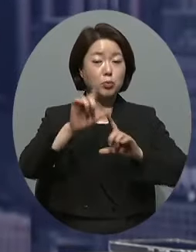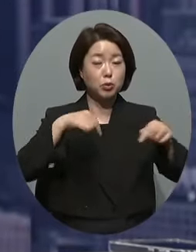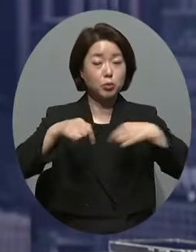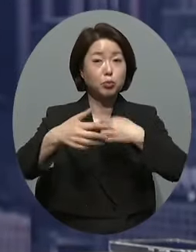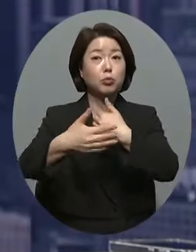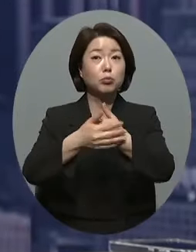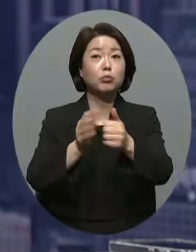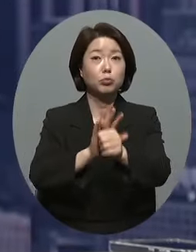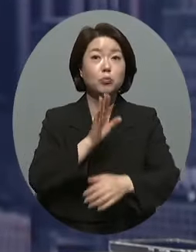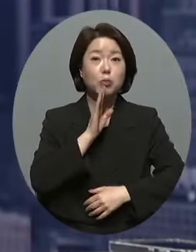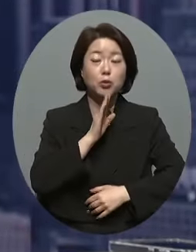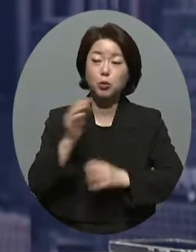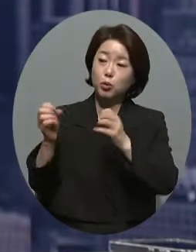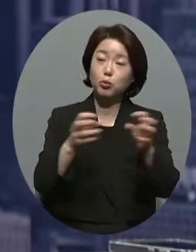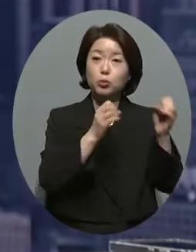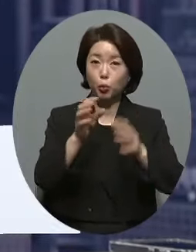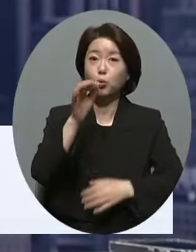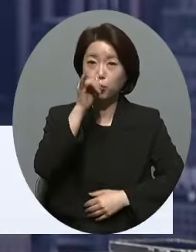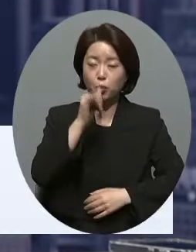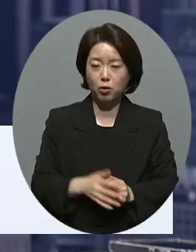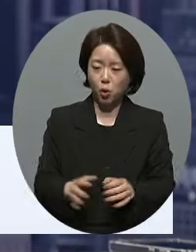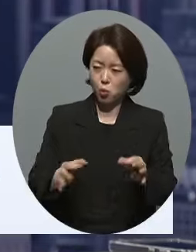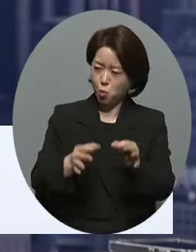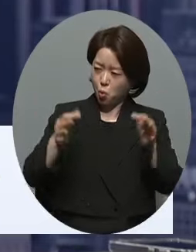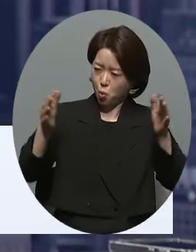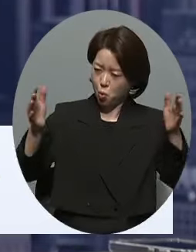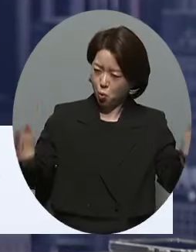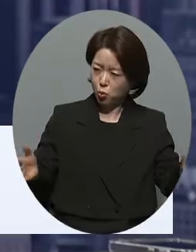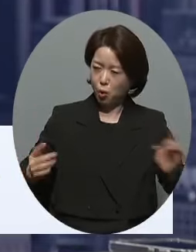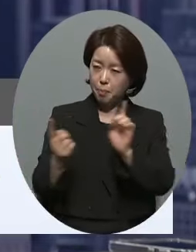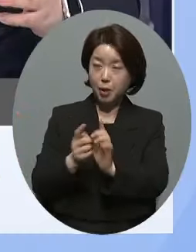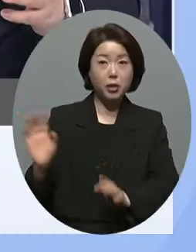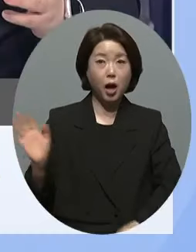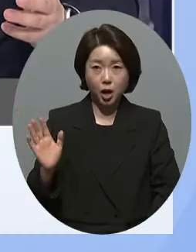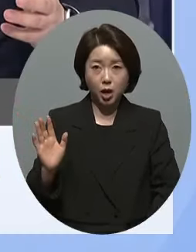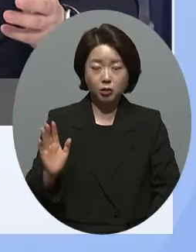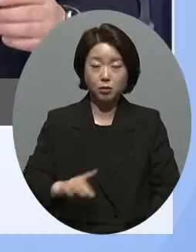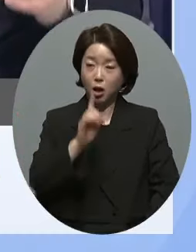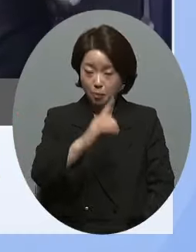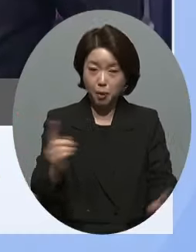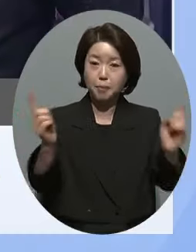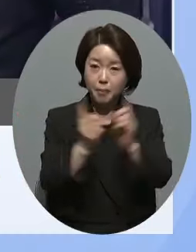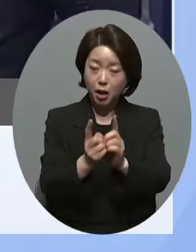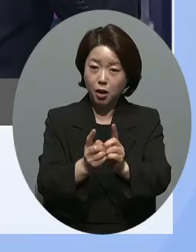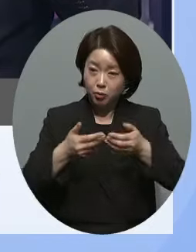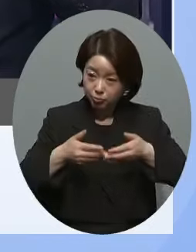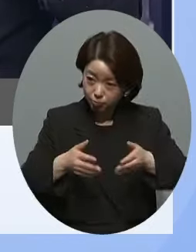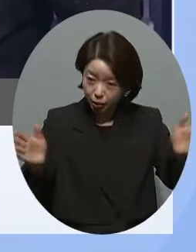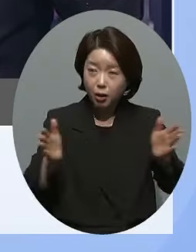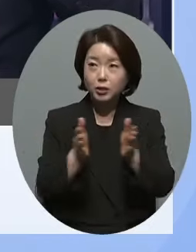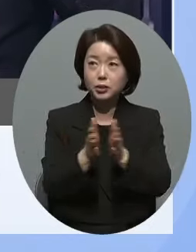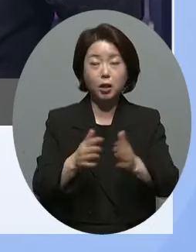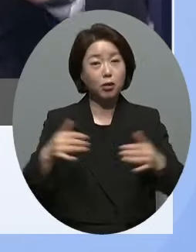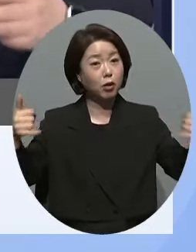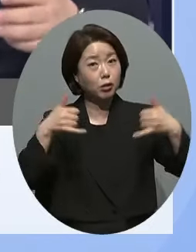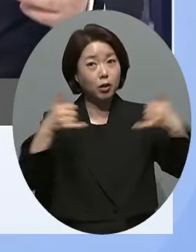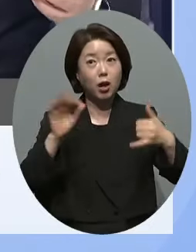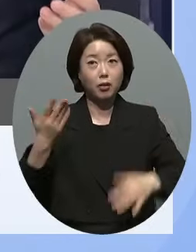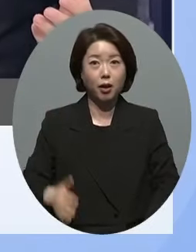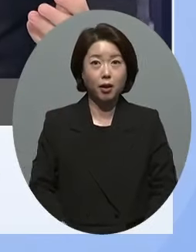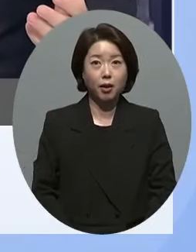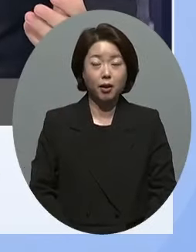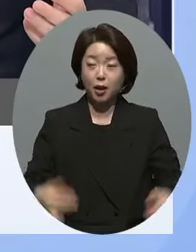아니겠습니까 그러니까 오랫동안 만나지 않다가 한번 만나고 나니까 이렇게 물고가 트이고 나니까 이렇게 전화도 하게 되고 또 전화하게 되면 또